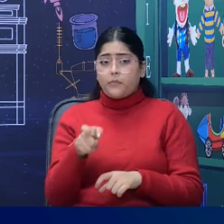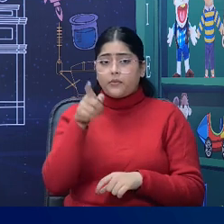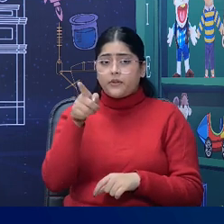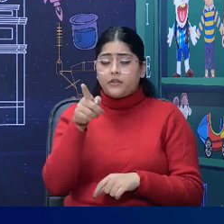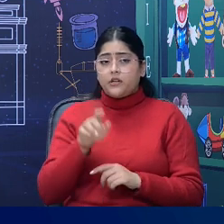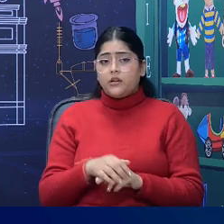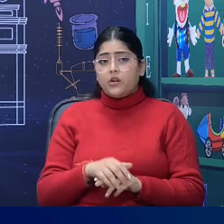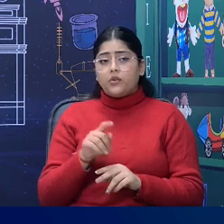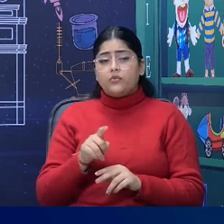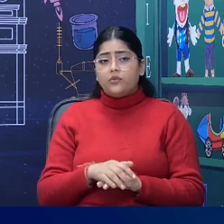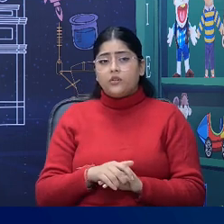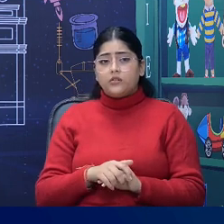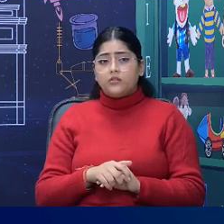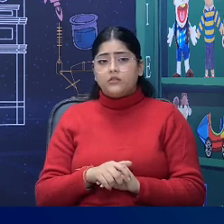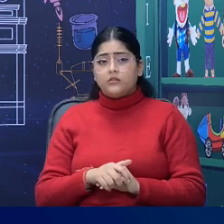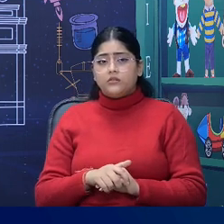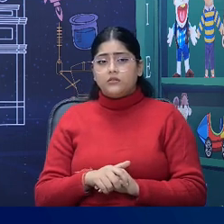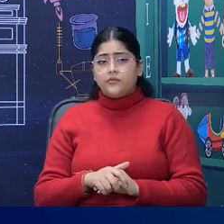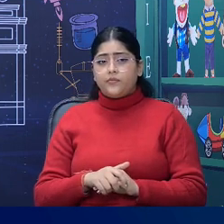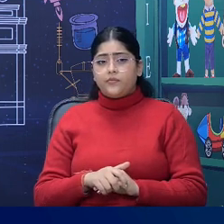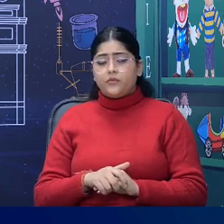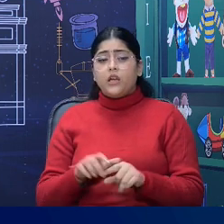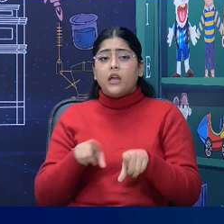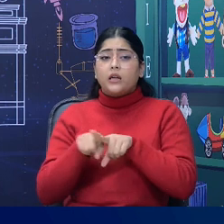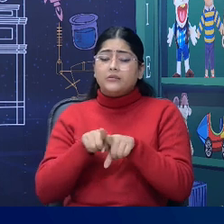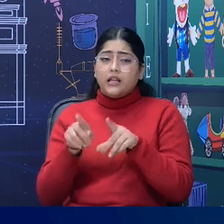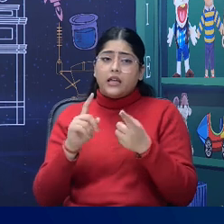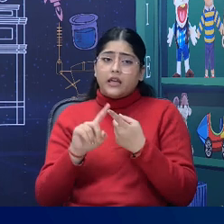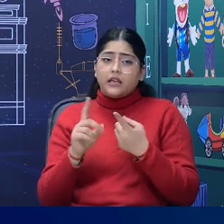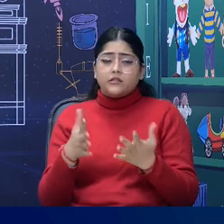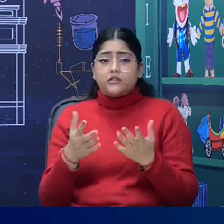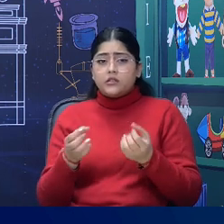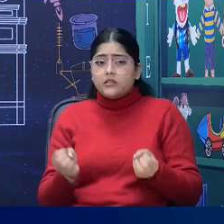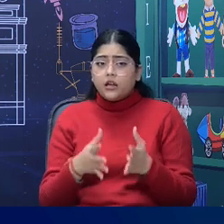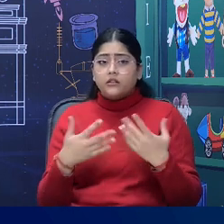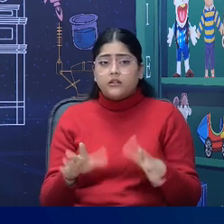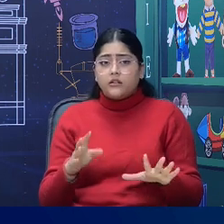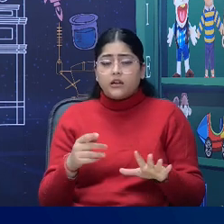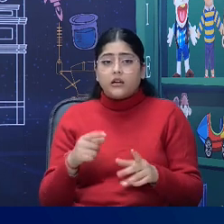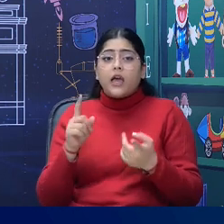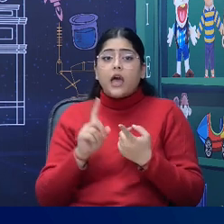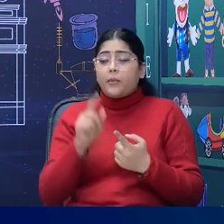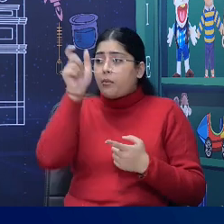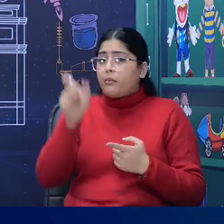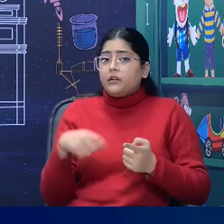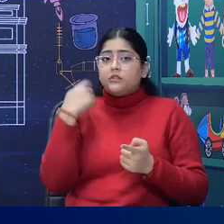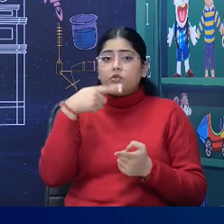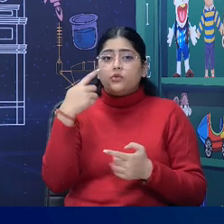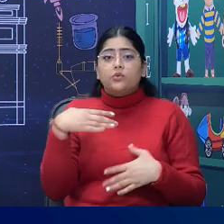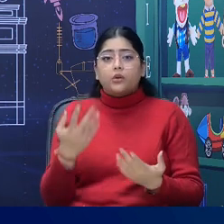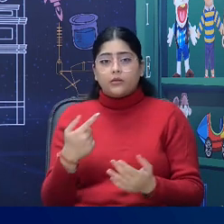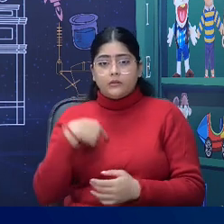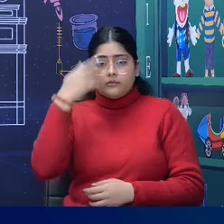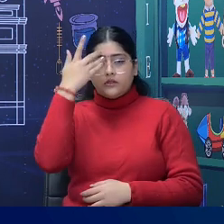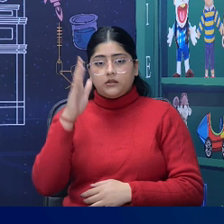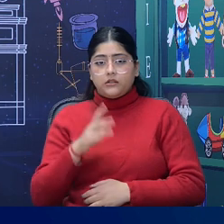कोतुहल पैदा करता है अब अचानक से वह शुरू में उसी चीज को रिवील कर देते कि वह व्यक्ति कौन था तो फिर हमें वह मजा नहीं आता व आनंद नहीं आता और व्यंग